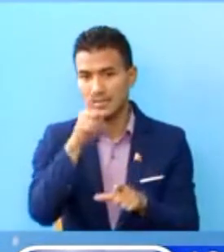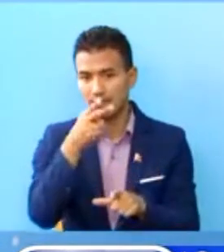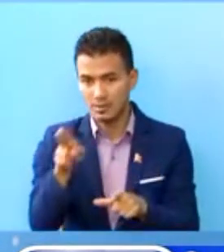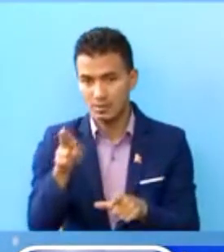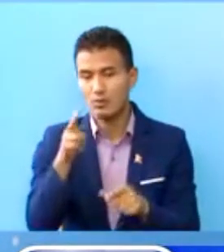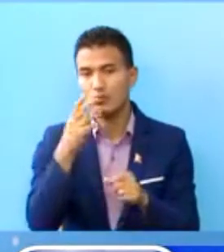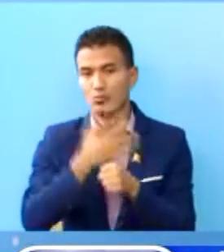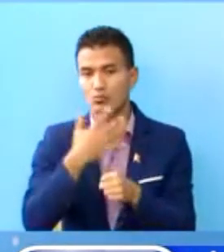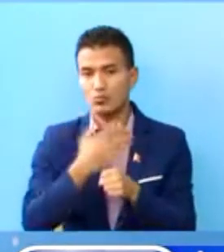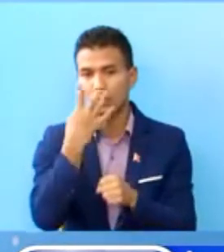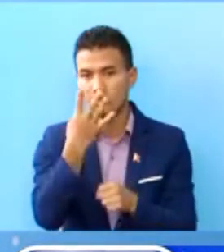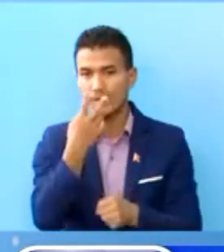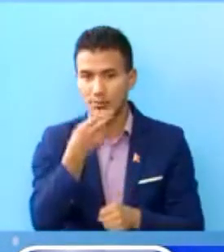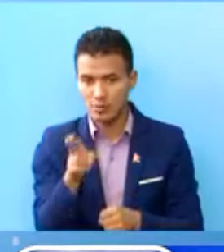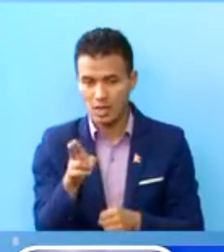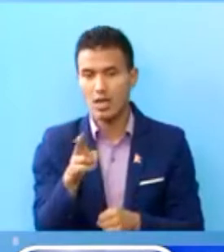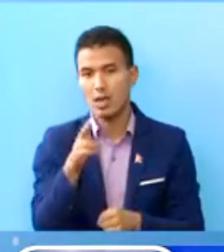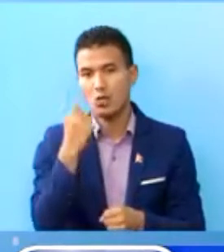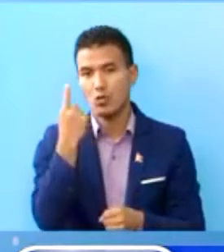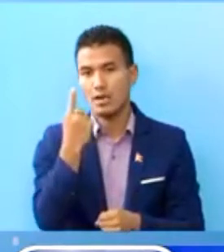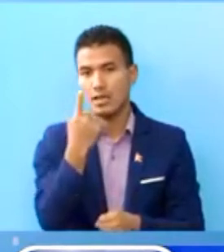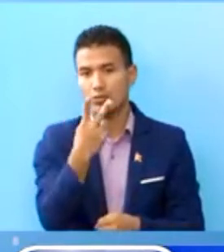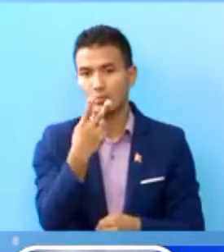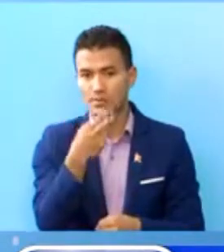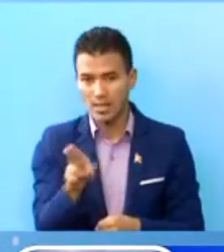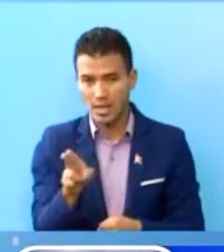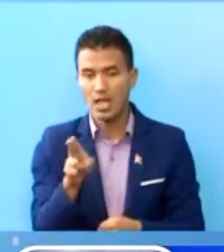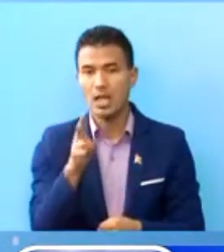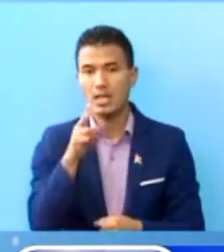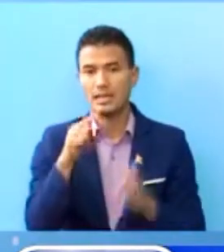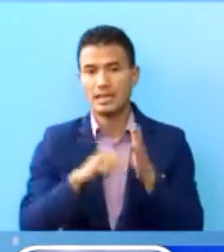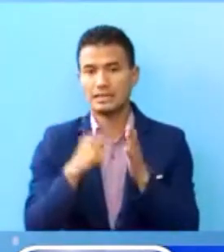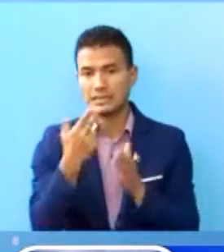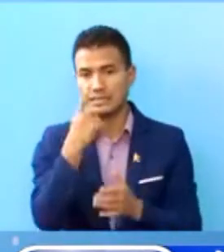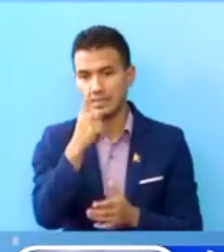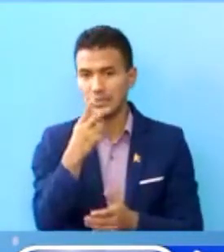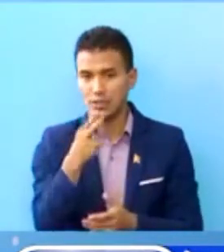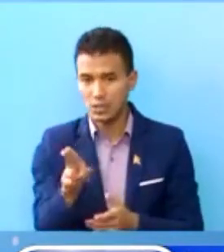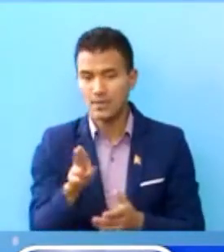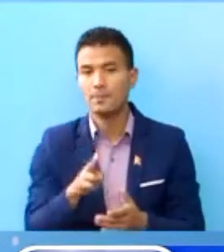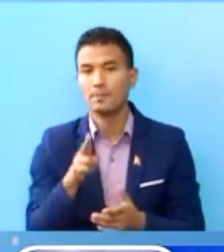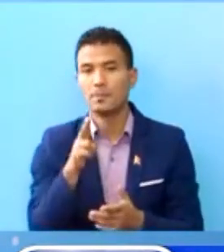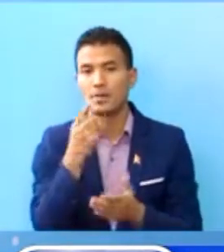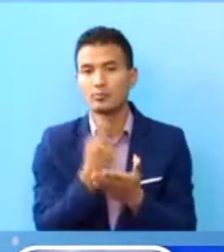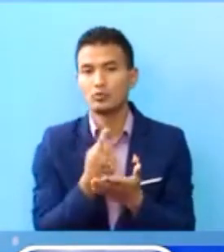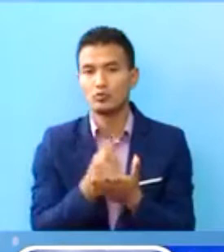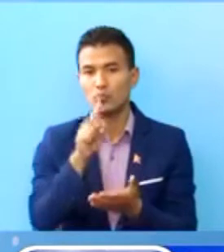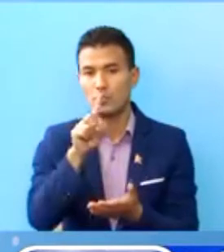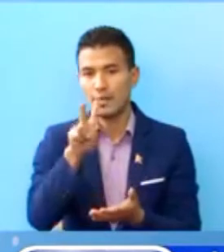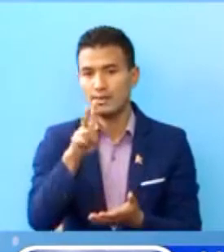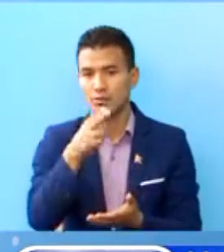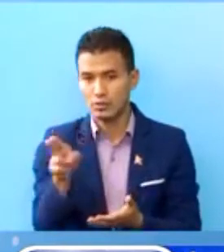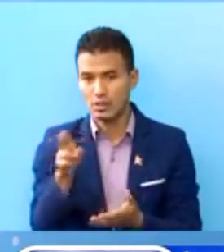1 जना, भक्तपुरका 4 जना, गोर्खाका 2 जना, कास्कीका 1 जना, काठमाडौँका